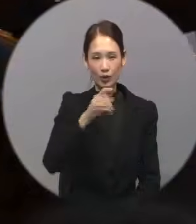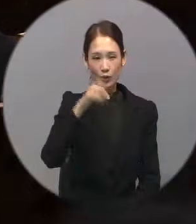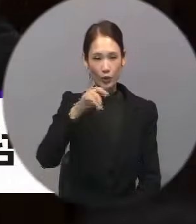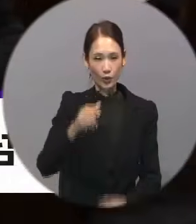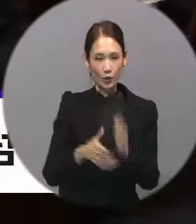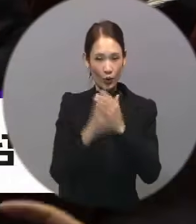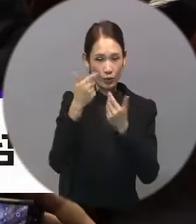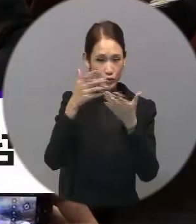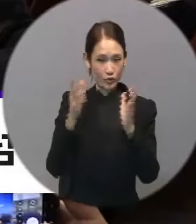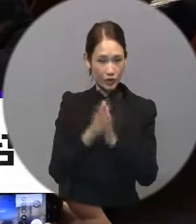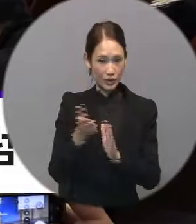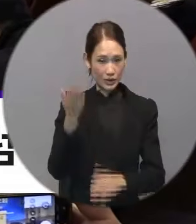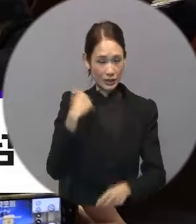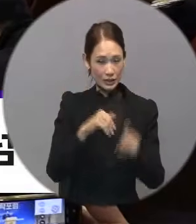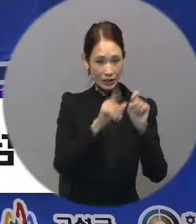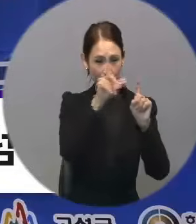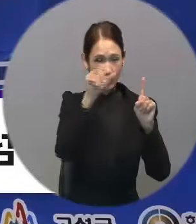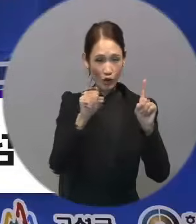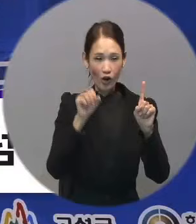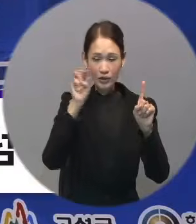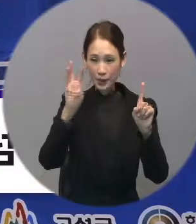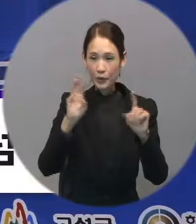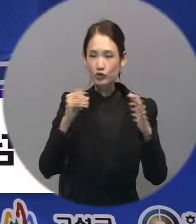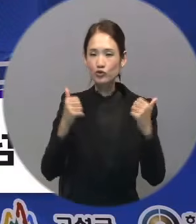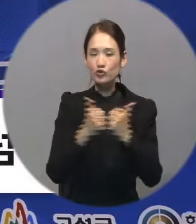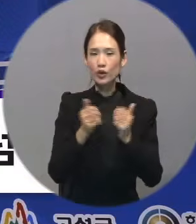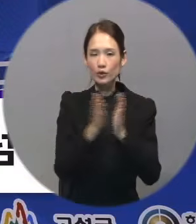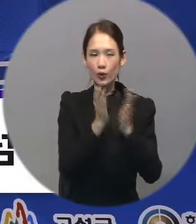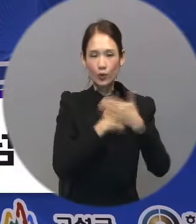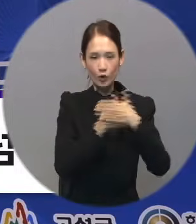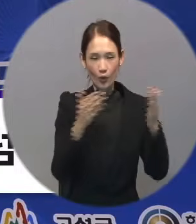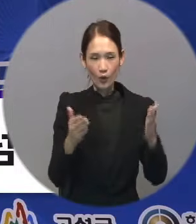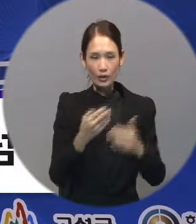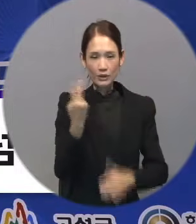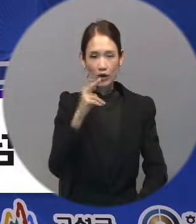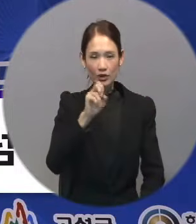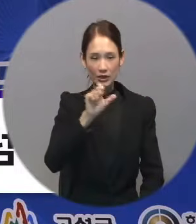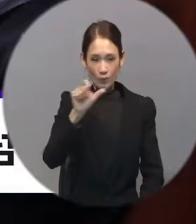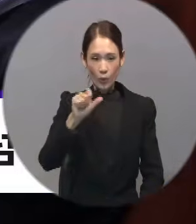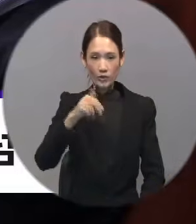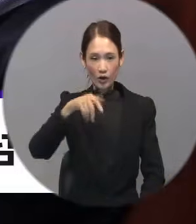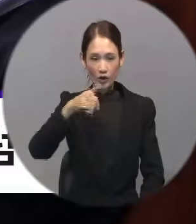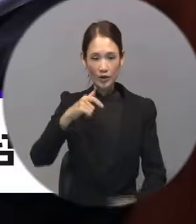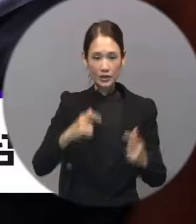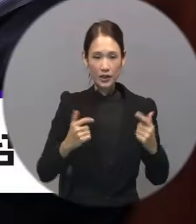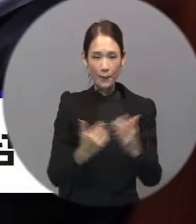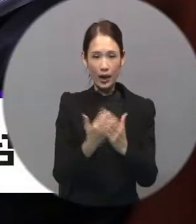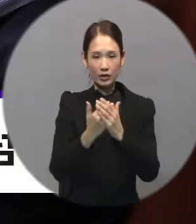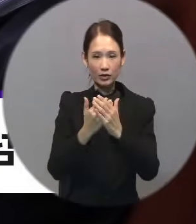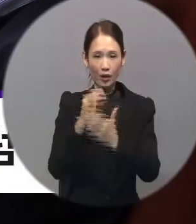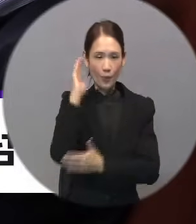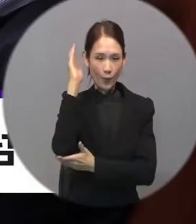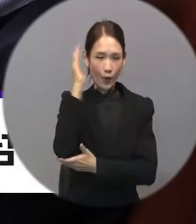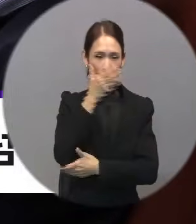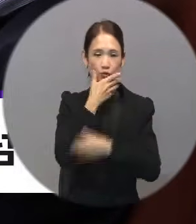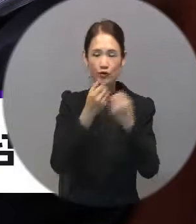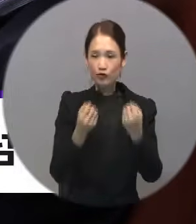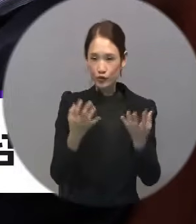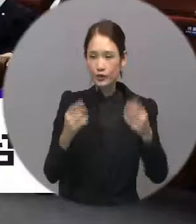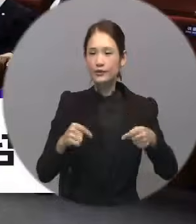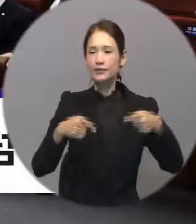통일부 장관은 지난 3일 국회 도서관에서 열린 2025 접경지역 발전전략 포럼에 참석해